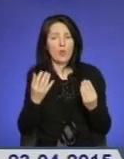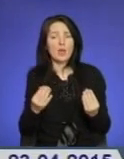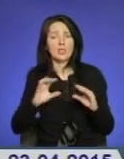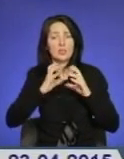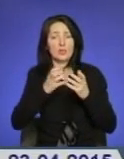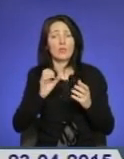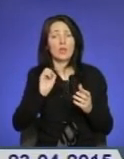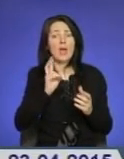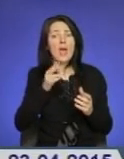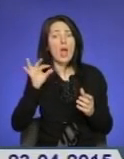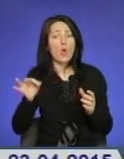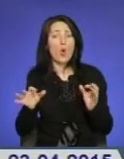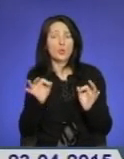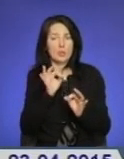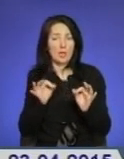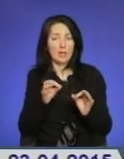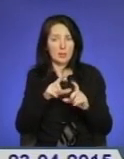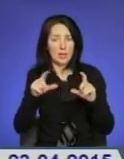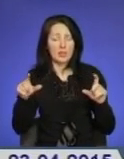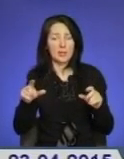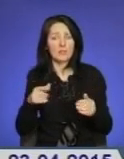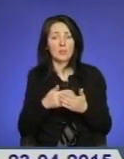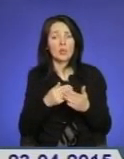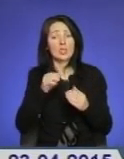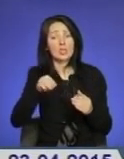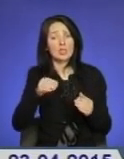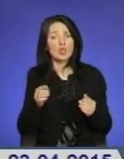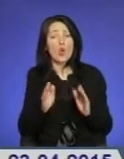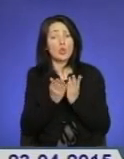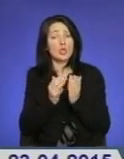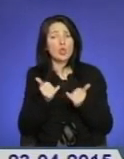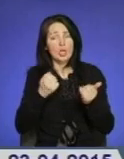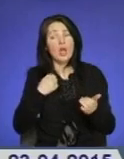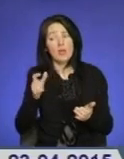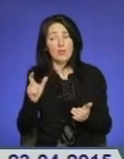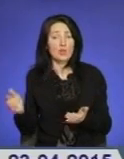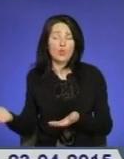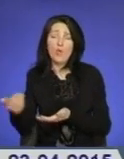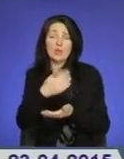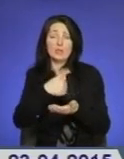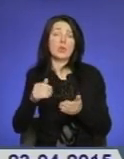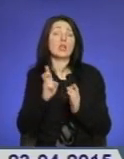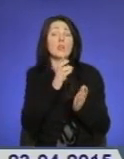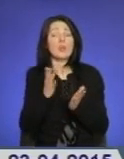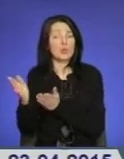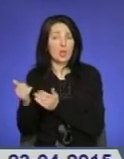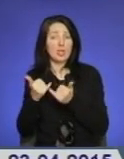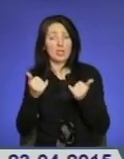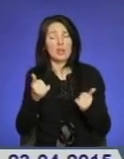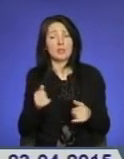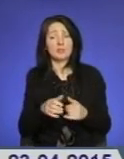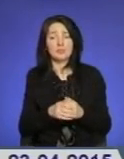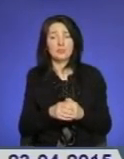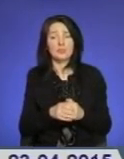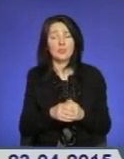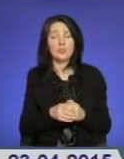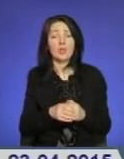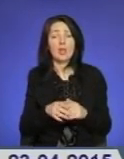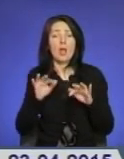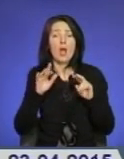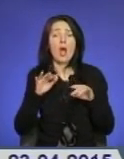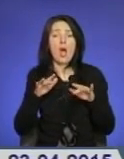Майже 1000 книжок для військових зібрали сьогодні бібліотекарі обласної наукової книгозбірні. Акція «Українській нації призначено вижити»